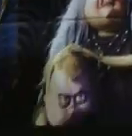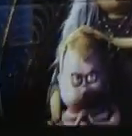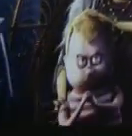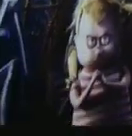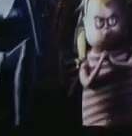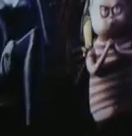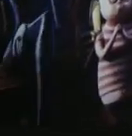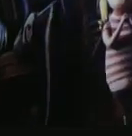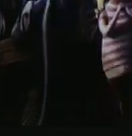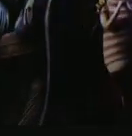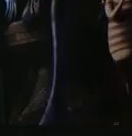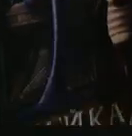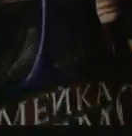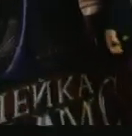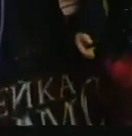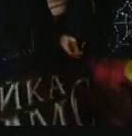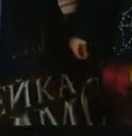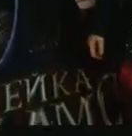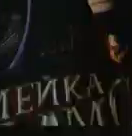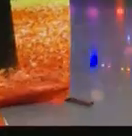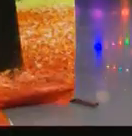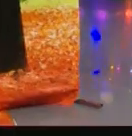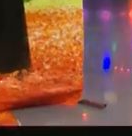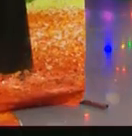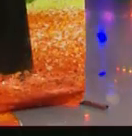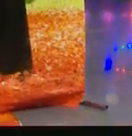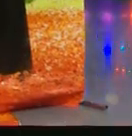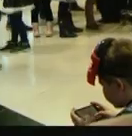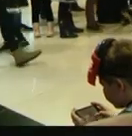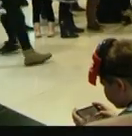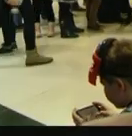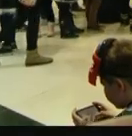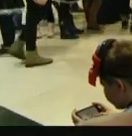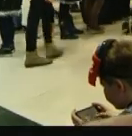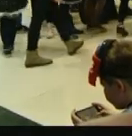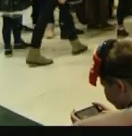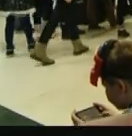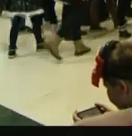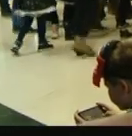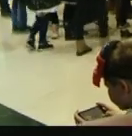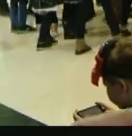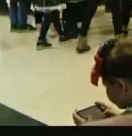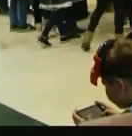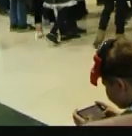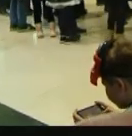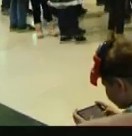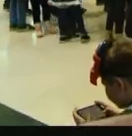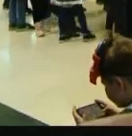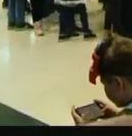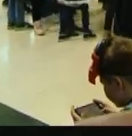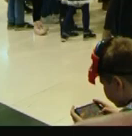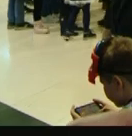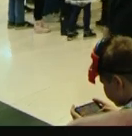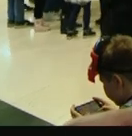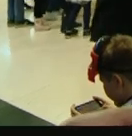страшных. Очень давно хотели сходить, очень были рады, когда мы выиграли билеты. Удобное кресло для меня лично. Детям